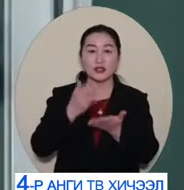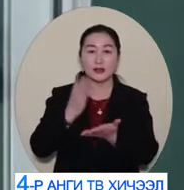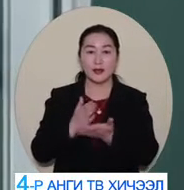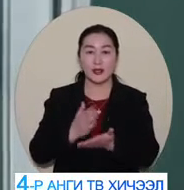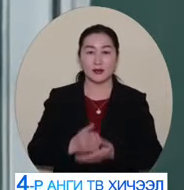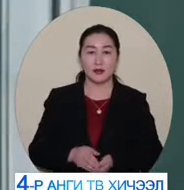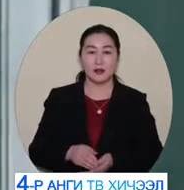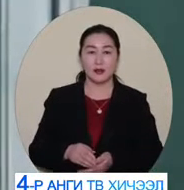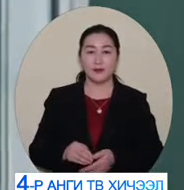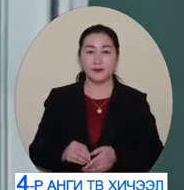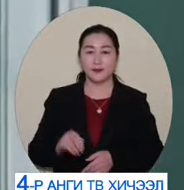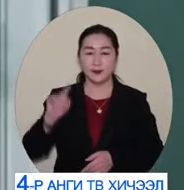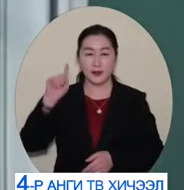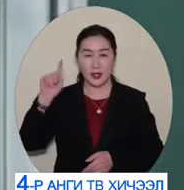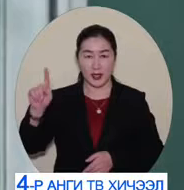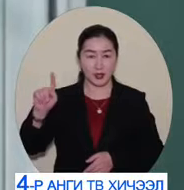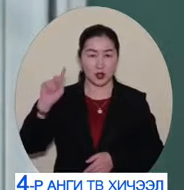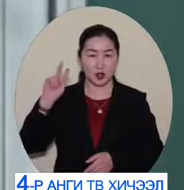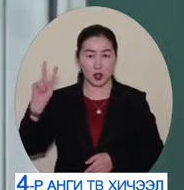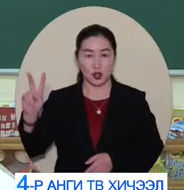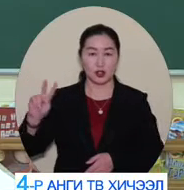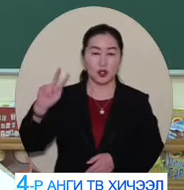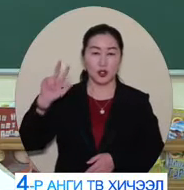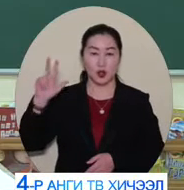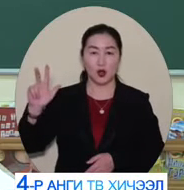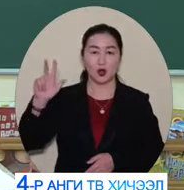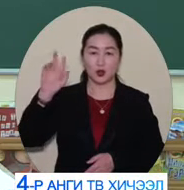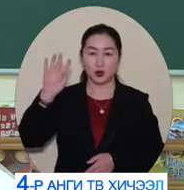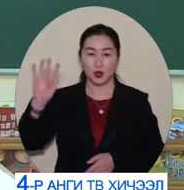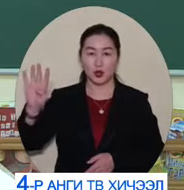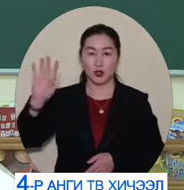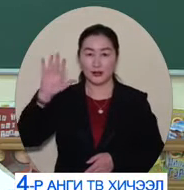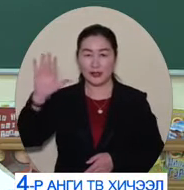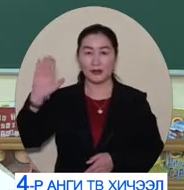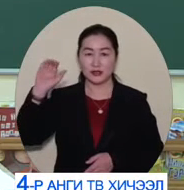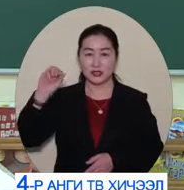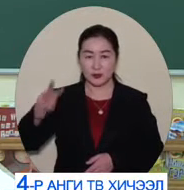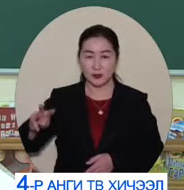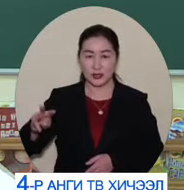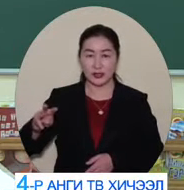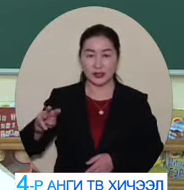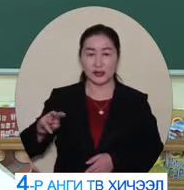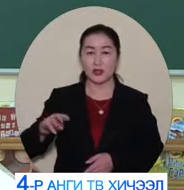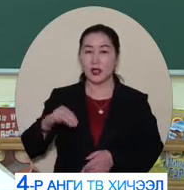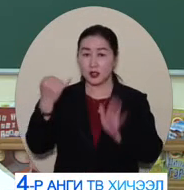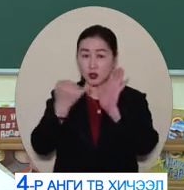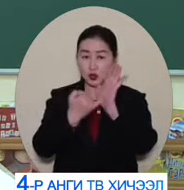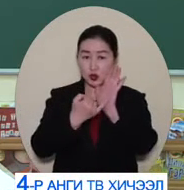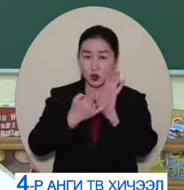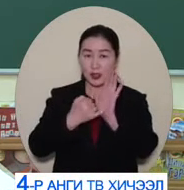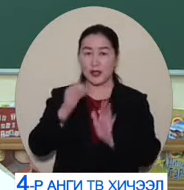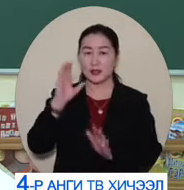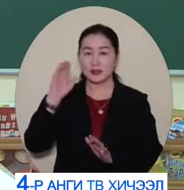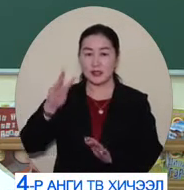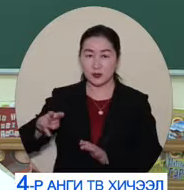тооцъё. 1 сантиметр, 2 сантиметр, 3 сантиметр, 4 сантиметр, 5 сантиметр,